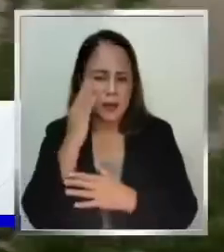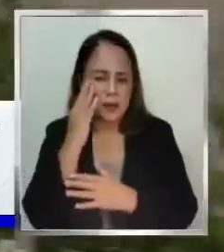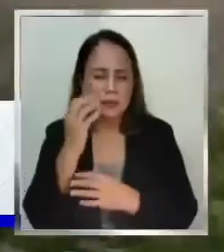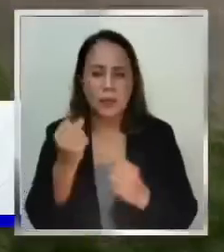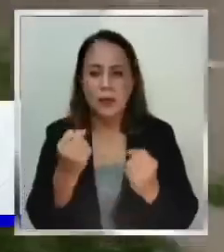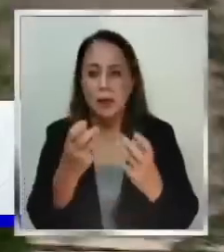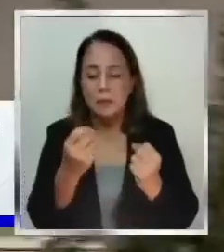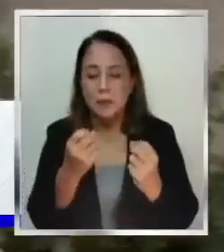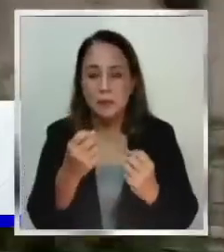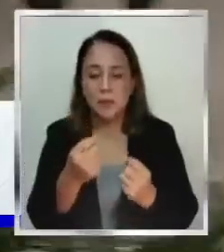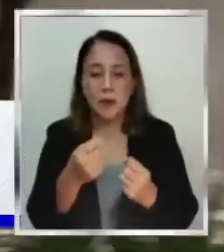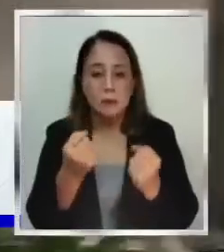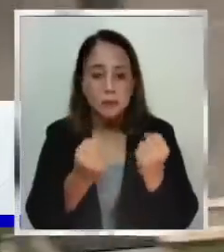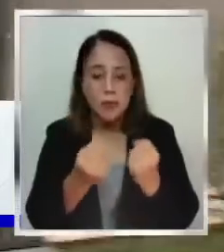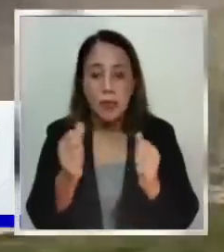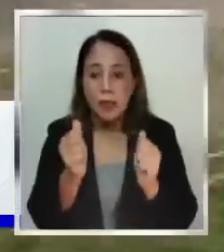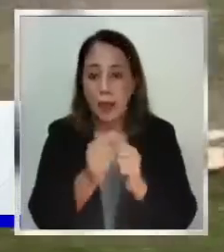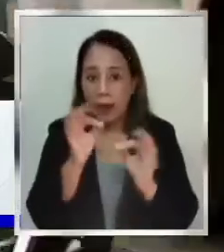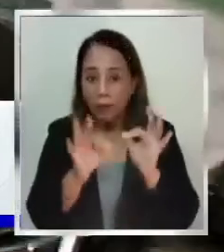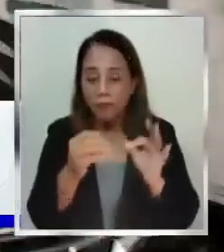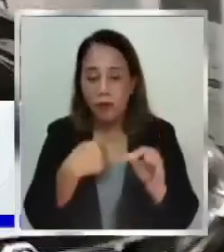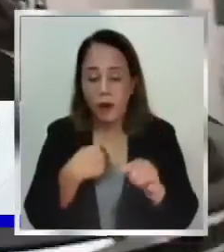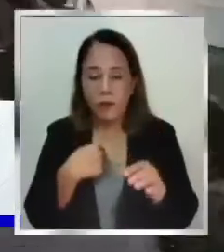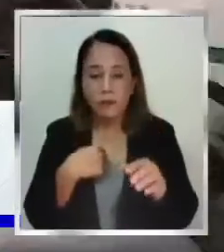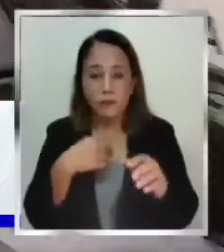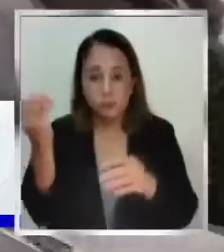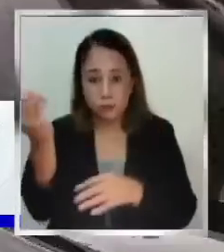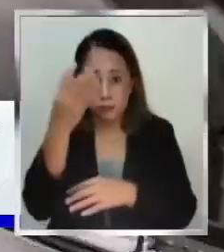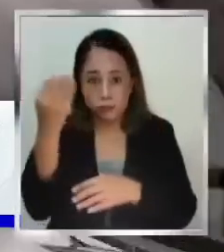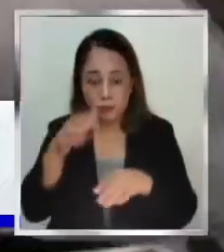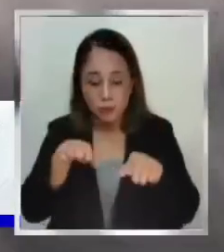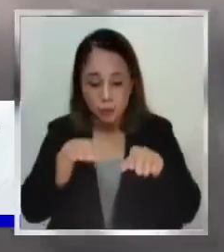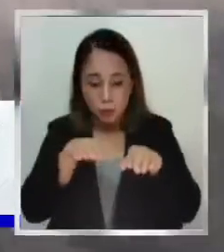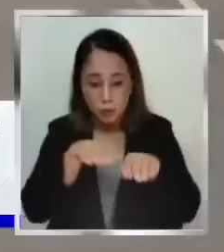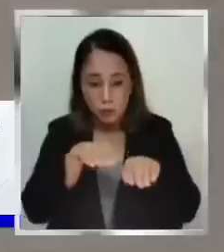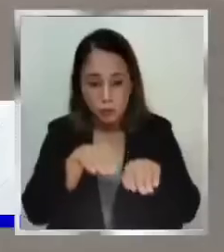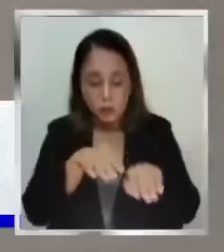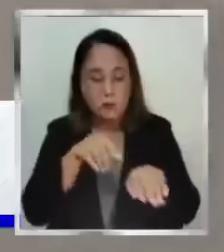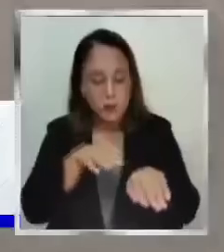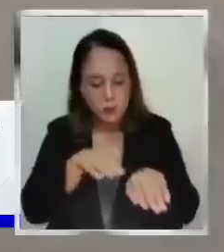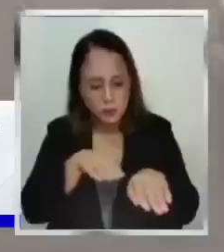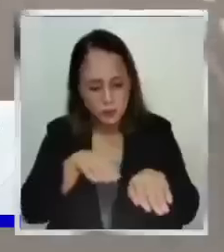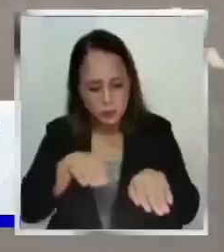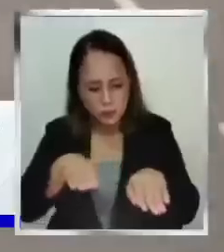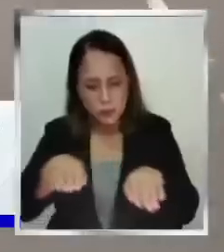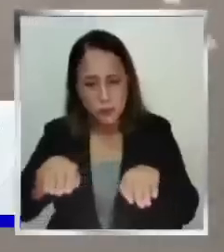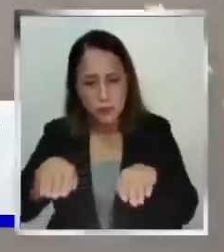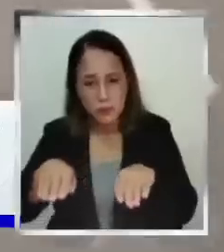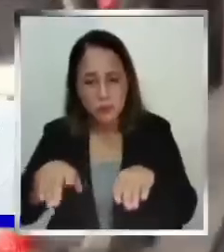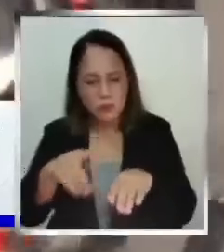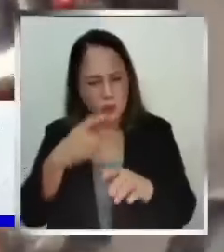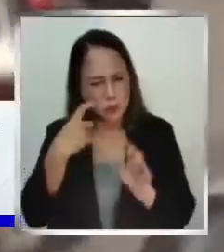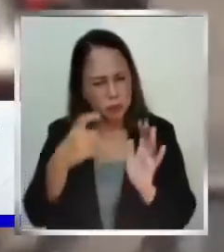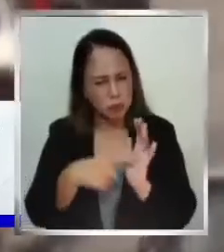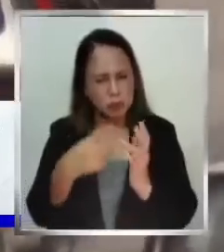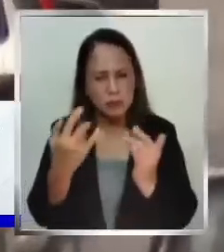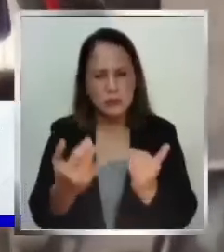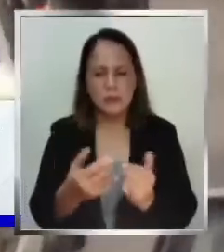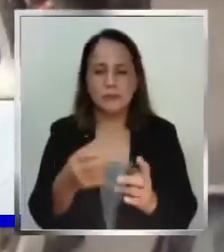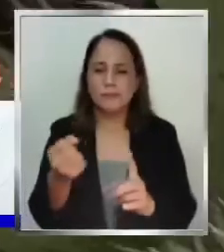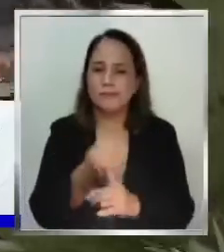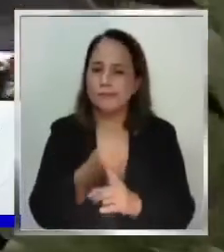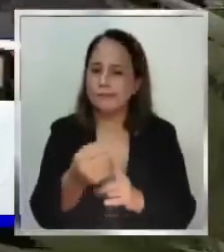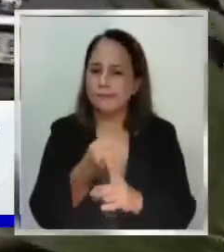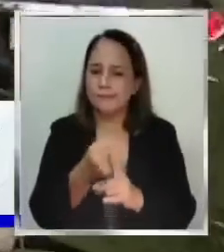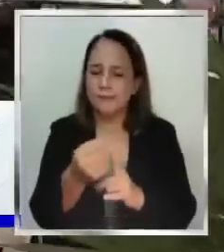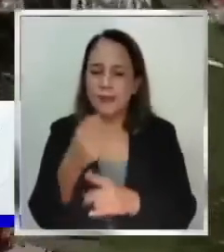may kasabay na ambulansya, dapat magminor at magbigay daan. Pero napapansin raw ng mga otoridad na umaabuso na minsan ang ilan